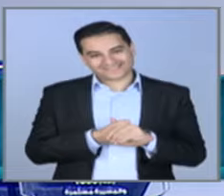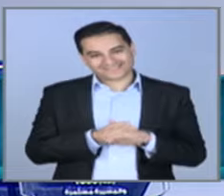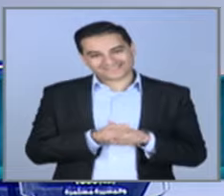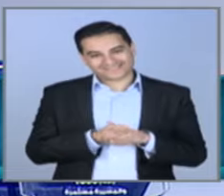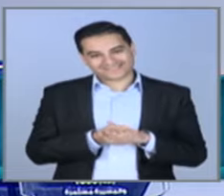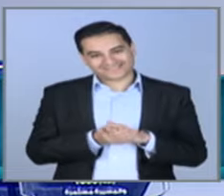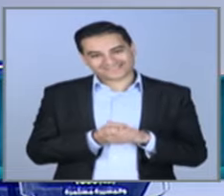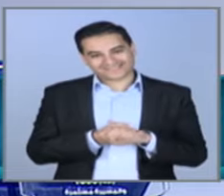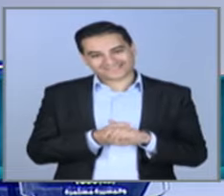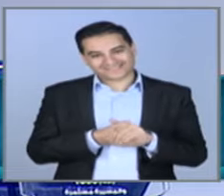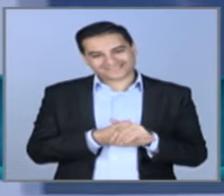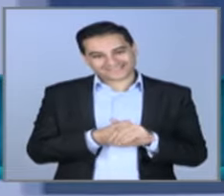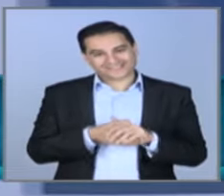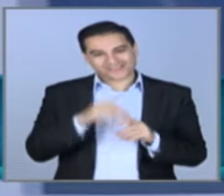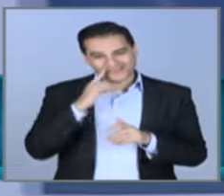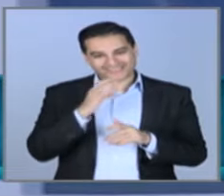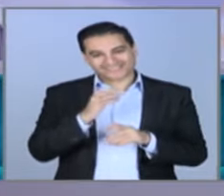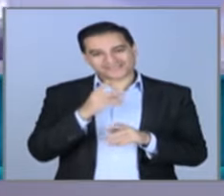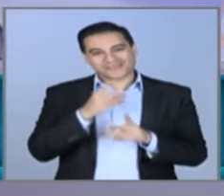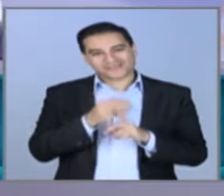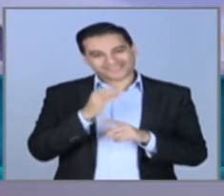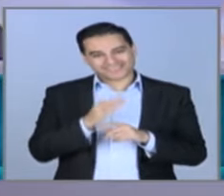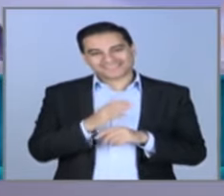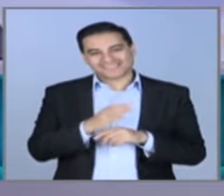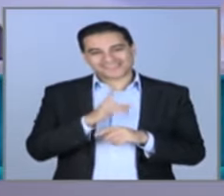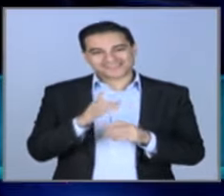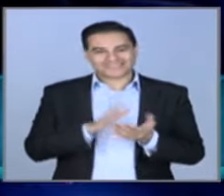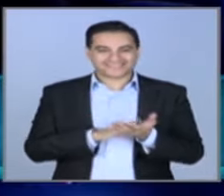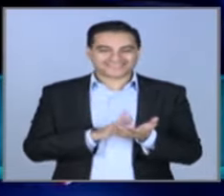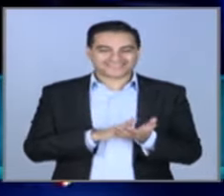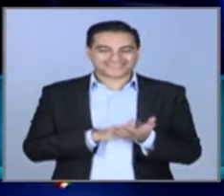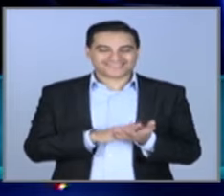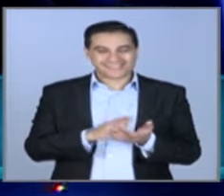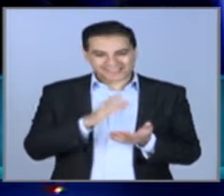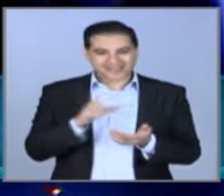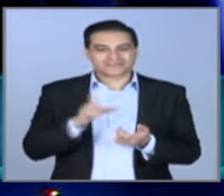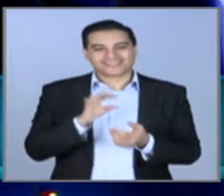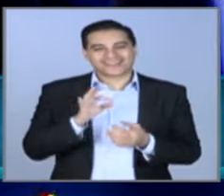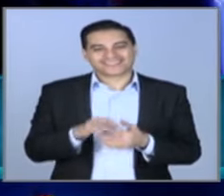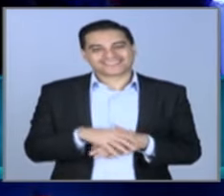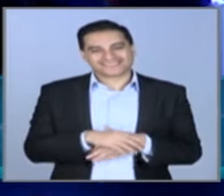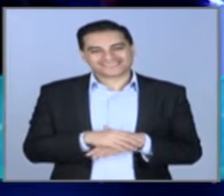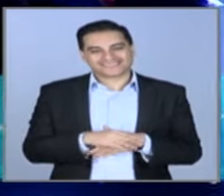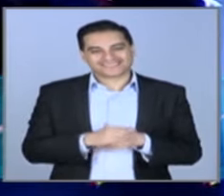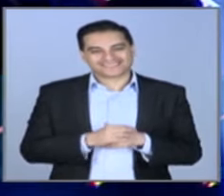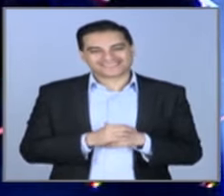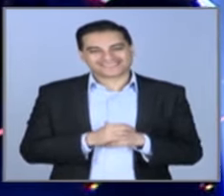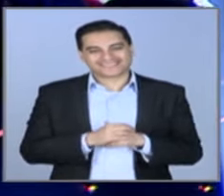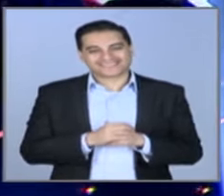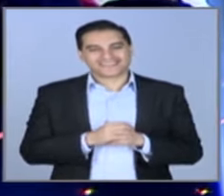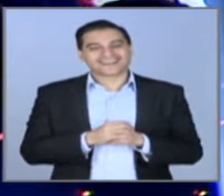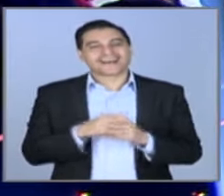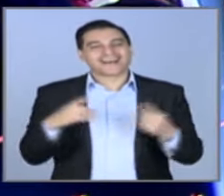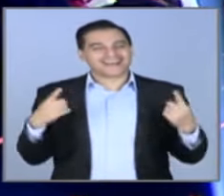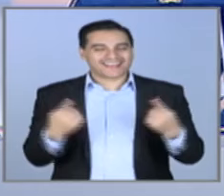أكيد طبعا، مامتك واثقة فيك طبعا طبعا. إجابة صح. الهدف الأول كده، هدف